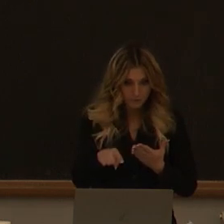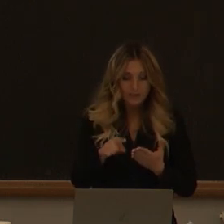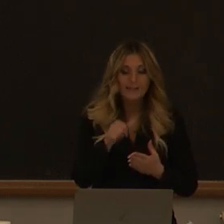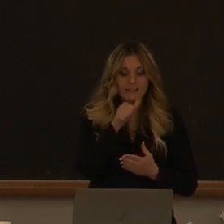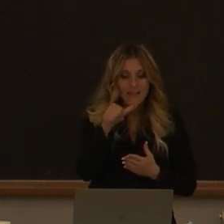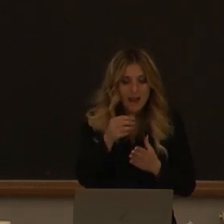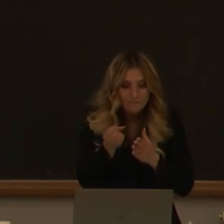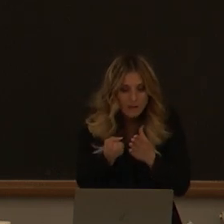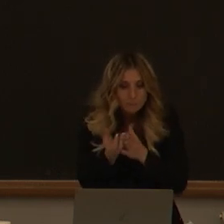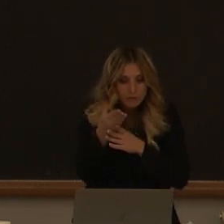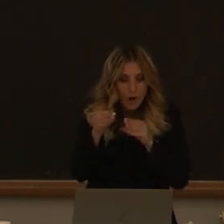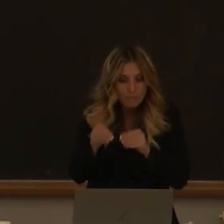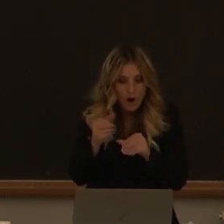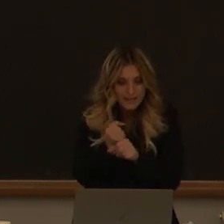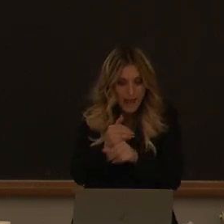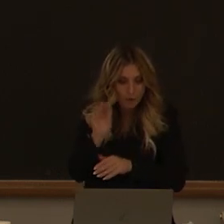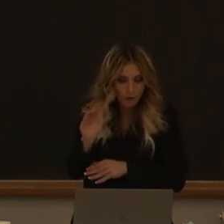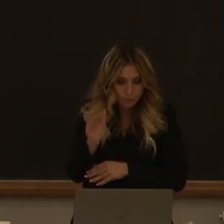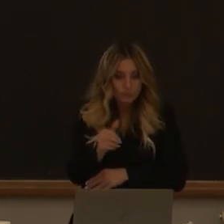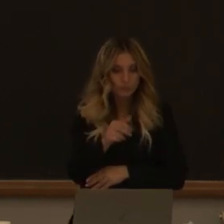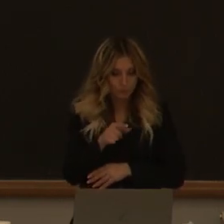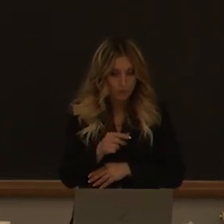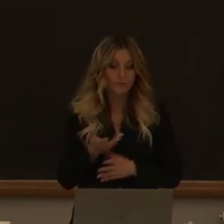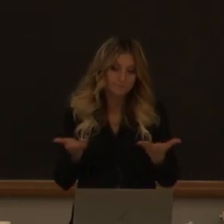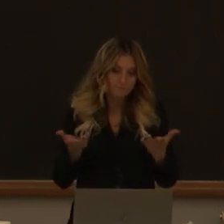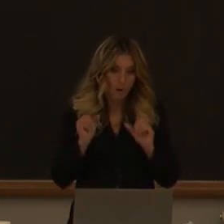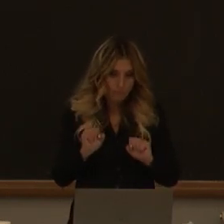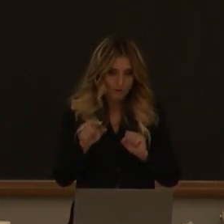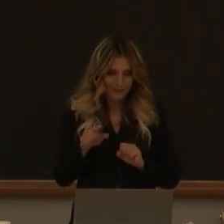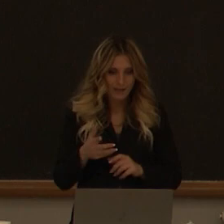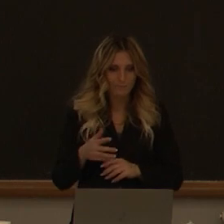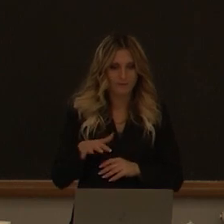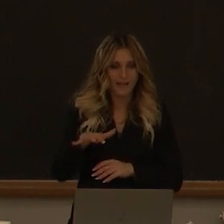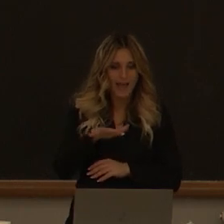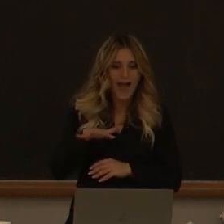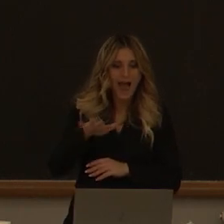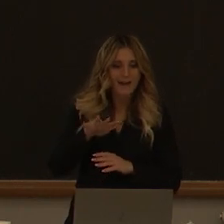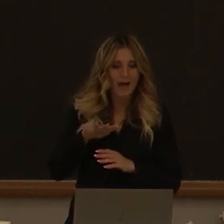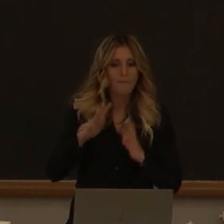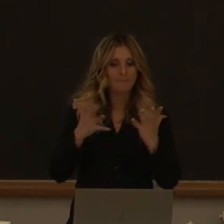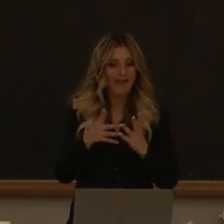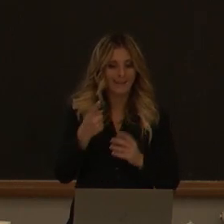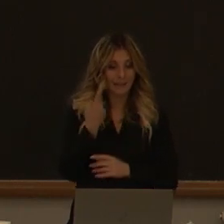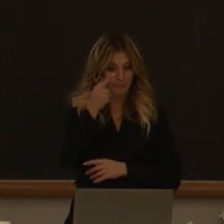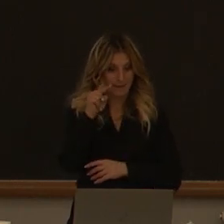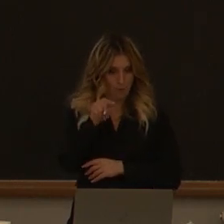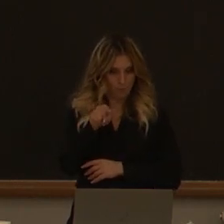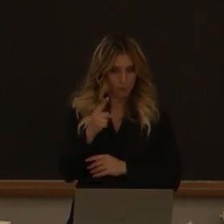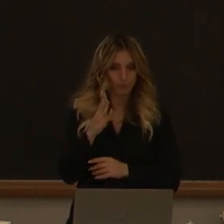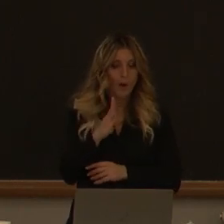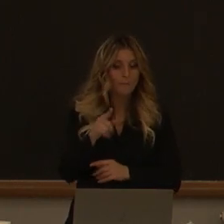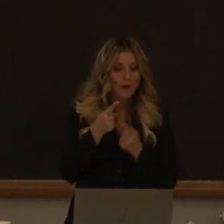anche nell'immediato futuro. Infatti nell'area cosiddetta pianeta, nel primo punto della strategia nazionale della